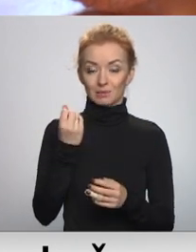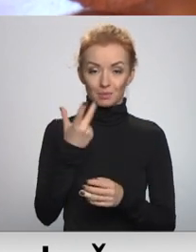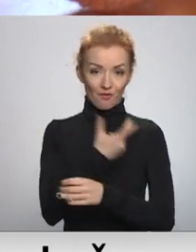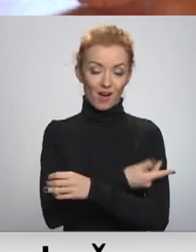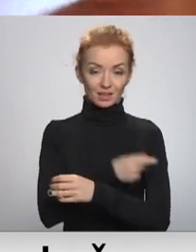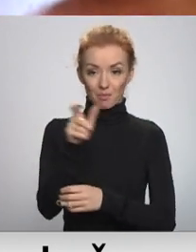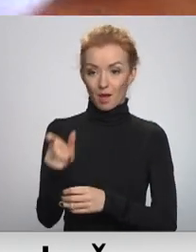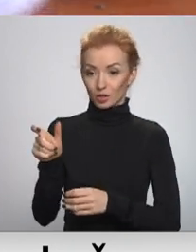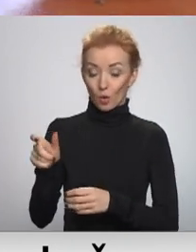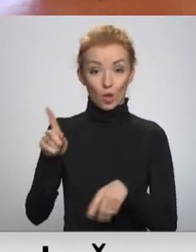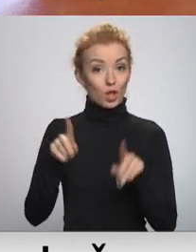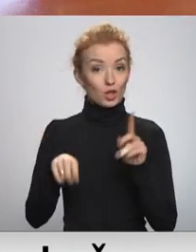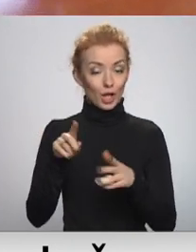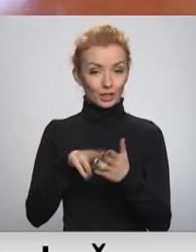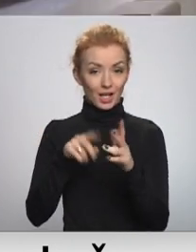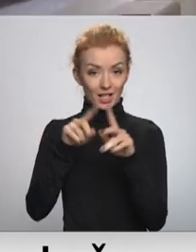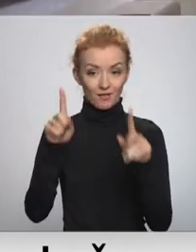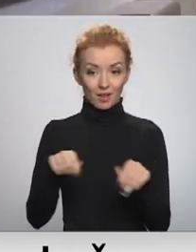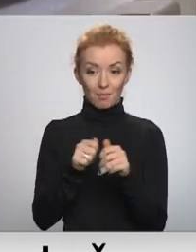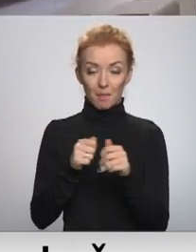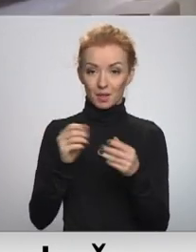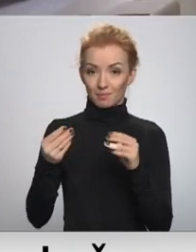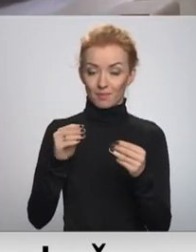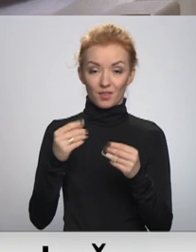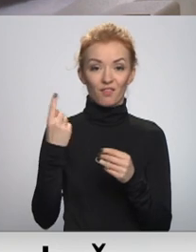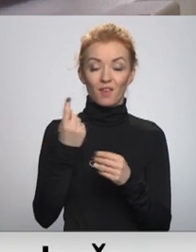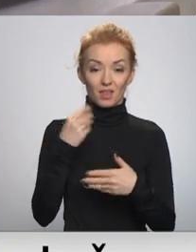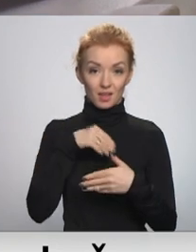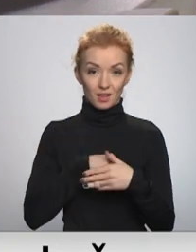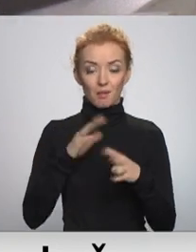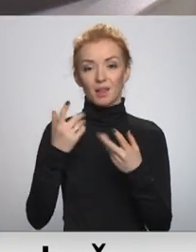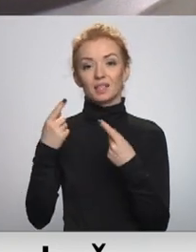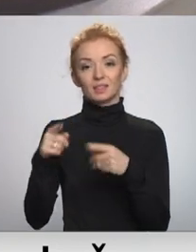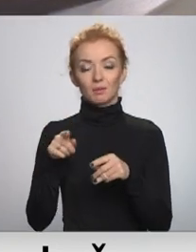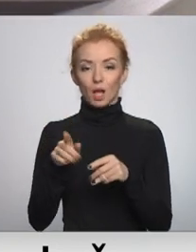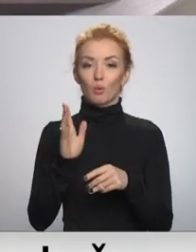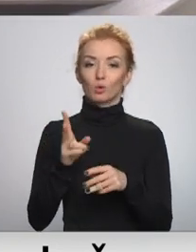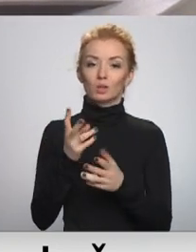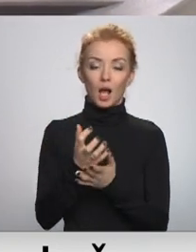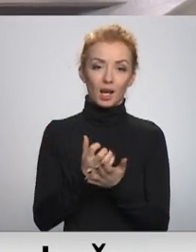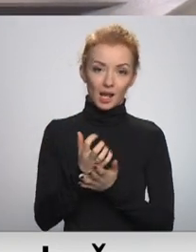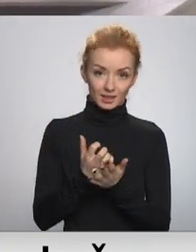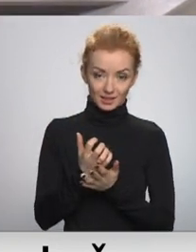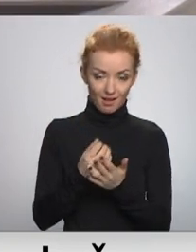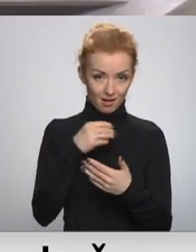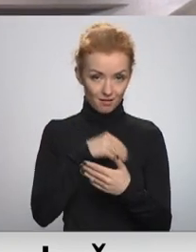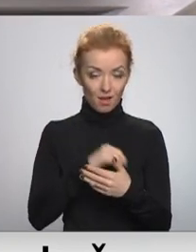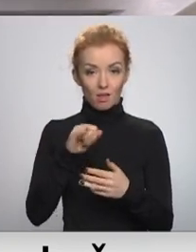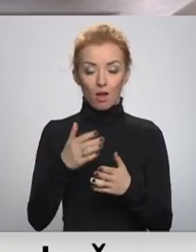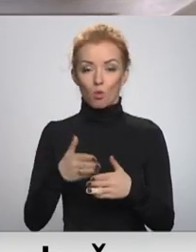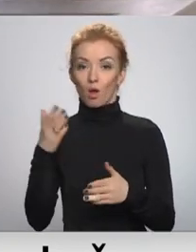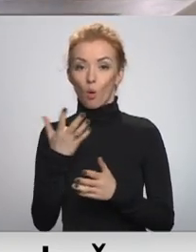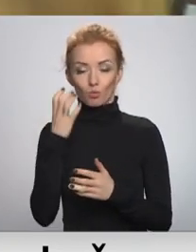vakcinēto personu. Dažiem certifikāts papīra formātā būs vienīgais, bet citiem tā būšot kā rezerve. Ja nu kas notiek